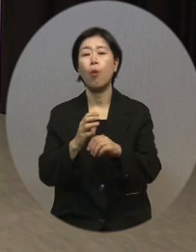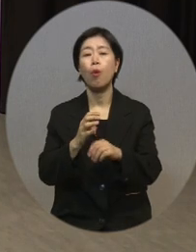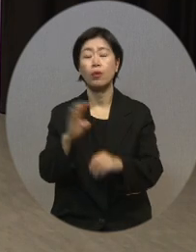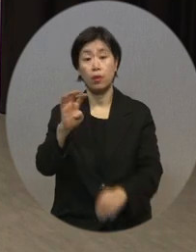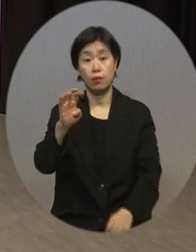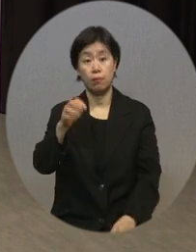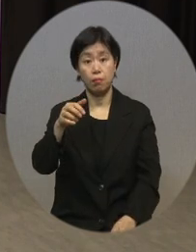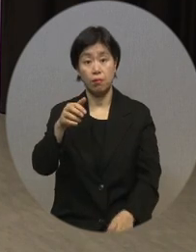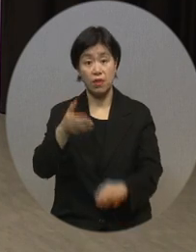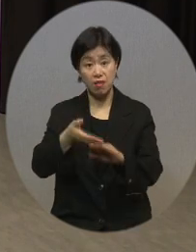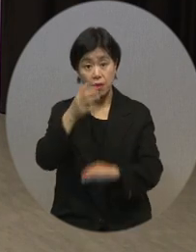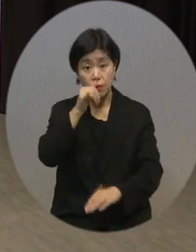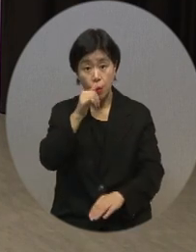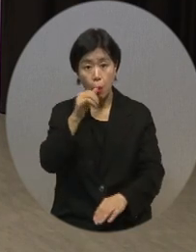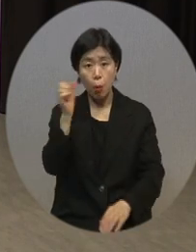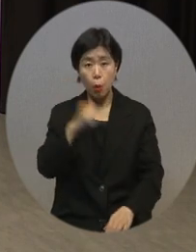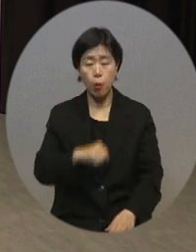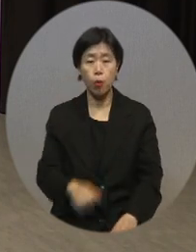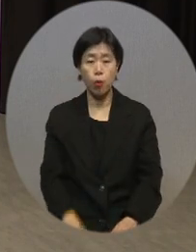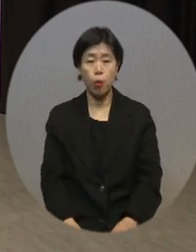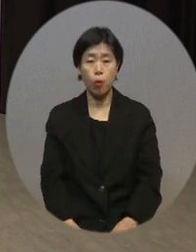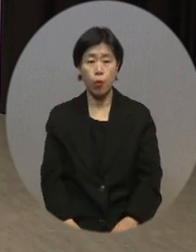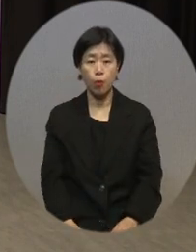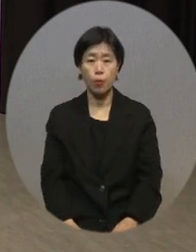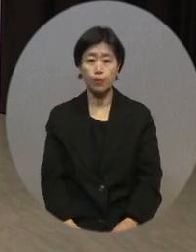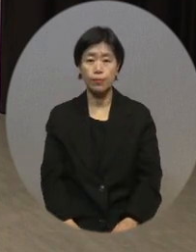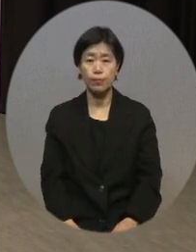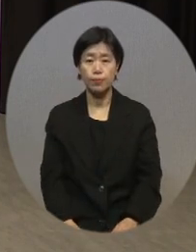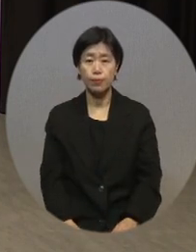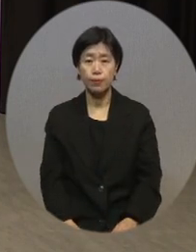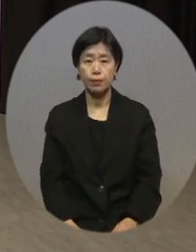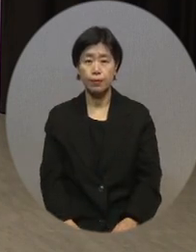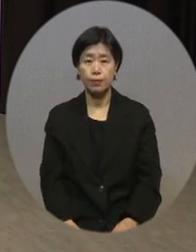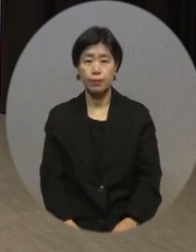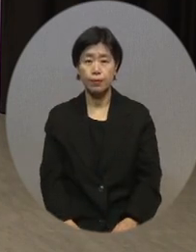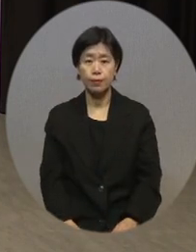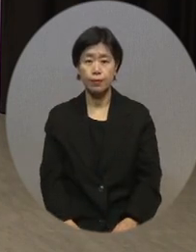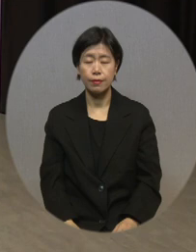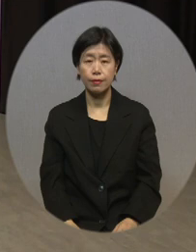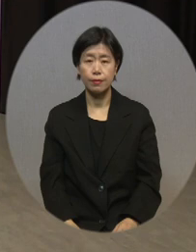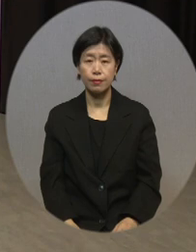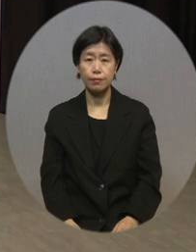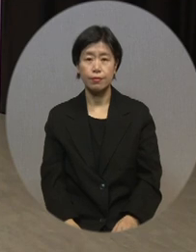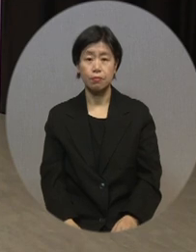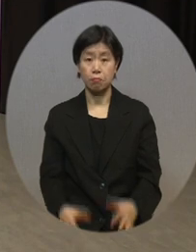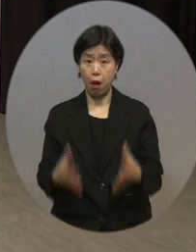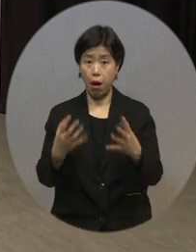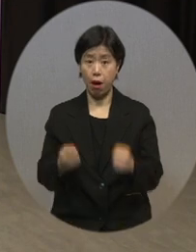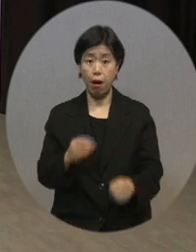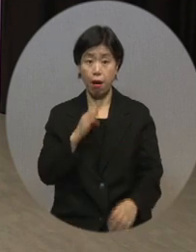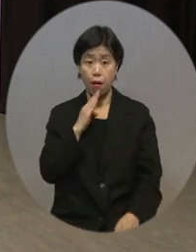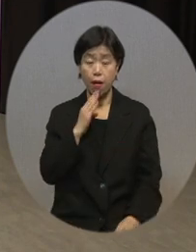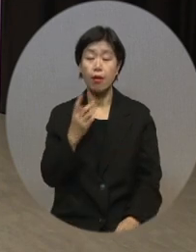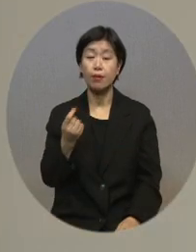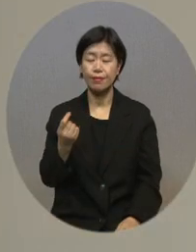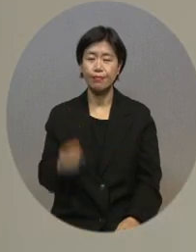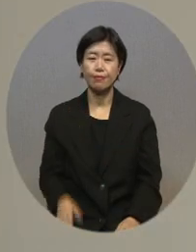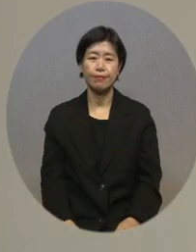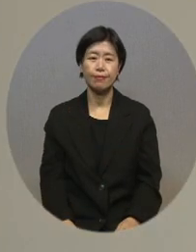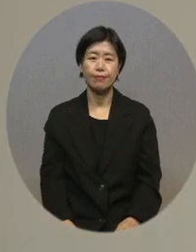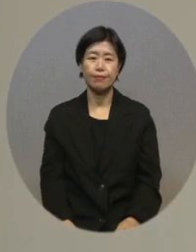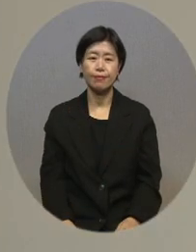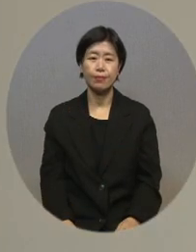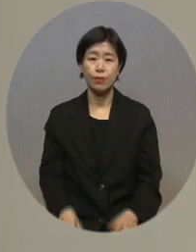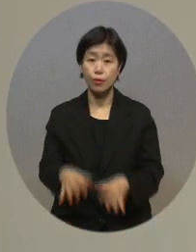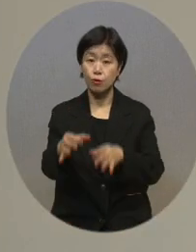그 시장이 중구에 다수가 있다 생각해도 과언이 아니겠네요. 그러면? 그렇습니다. 예, 중구는